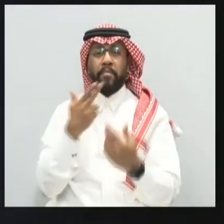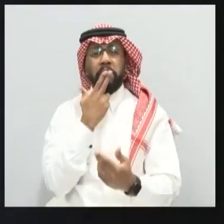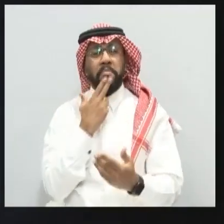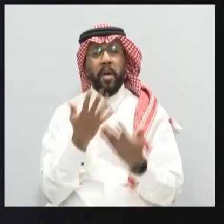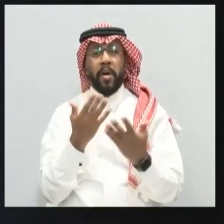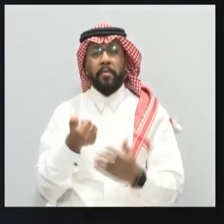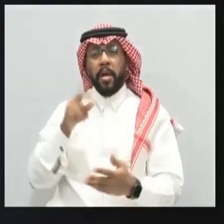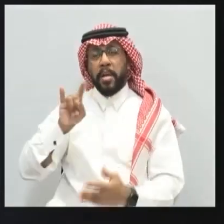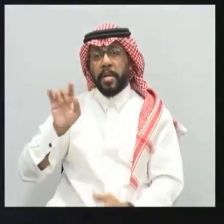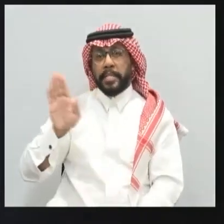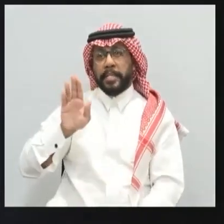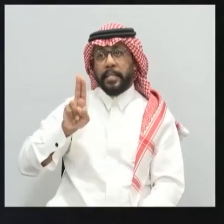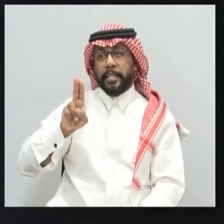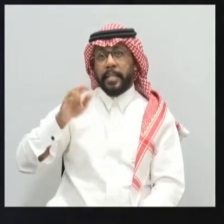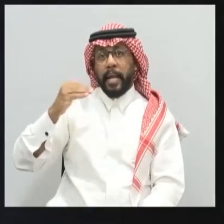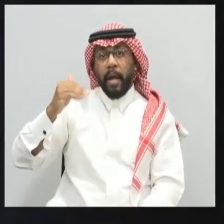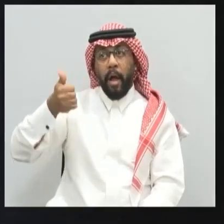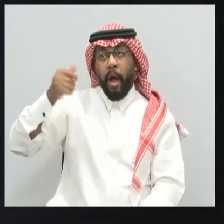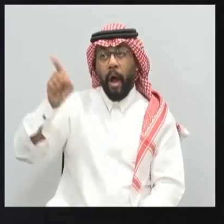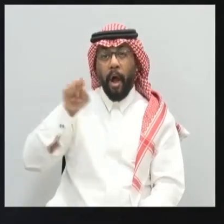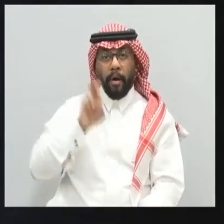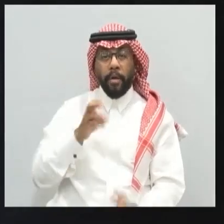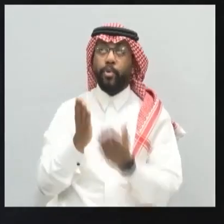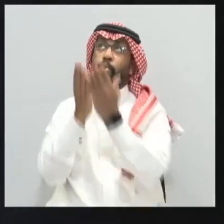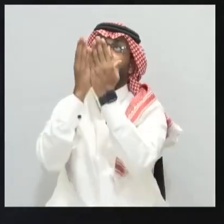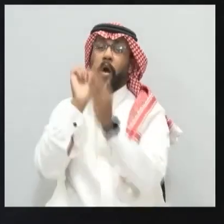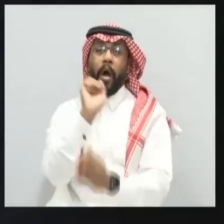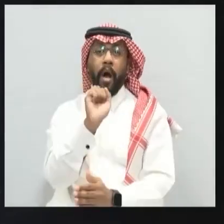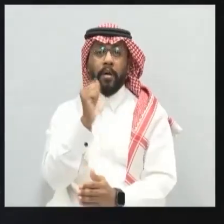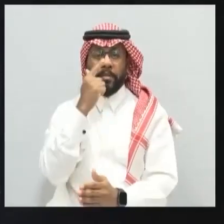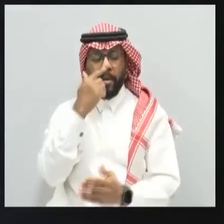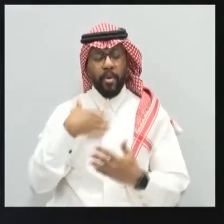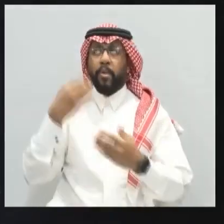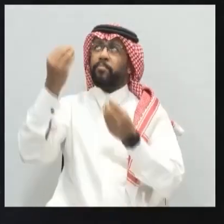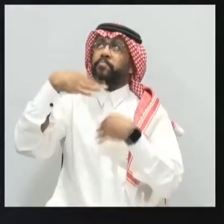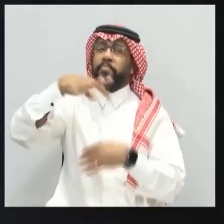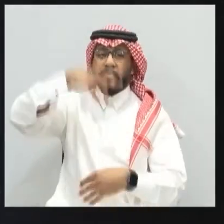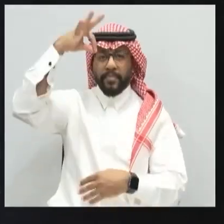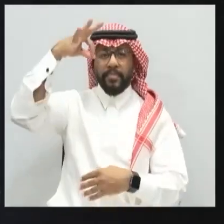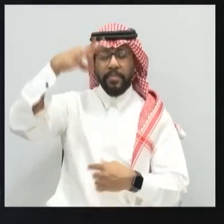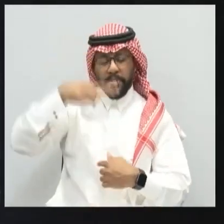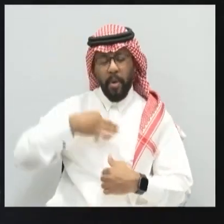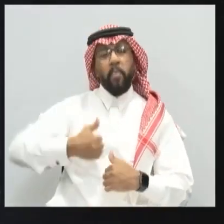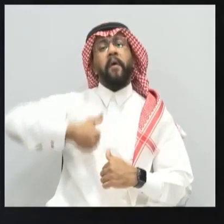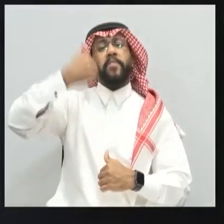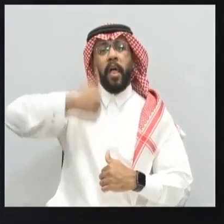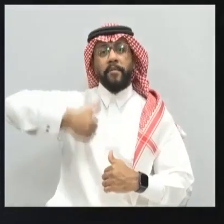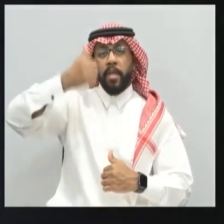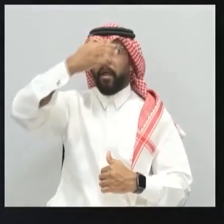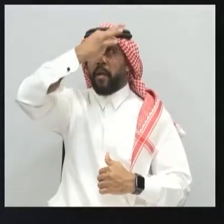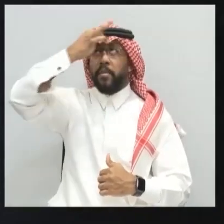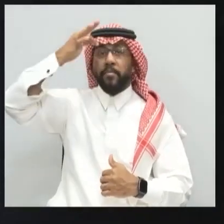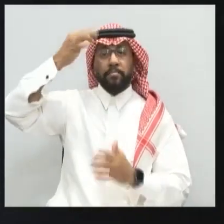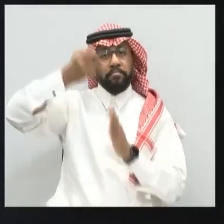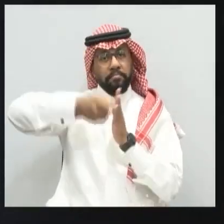الاستخاره وان تصلي صلاه الاستخاره وتدعو بدعاء الاستخاره المعروف حتى حتى ان الله عز وجل يختارك لك ما فيه